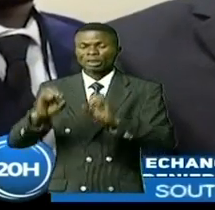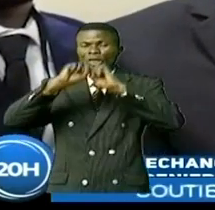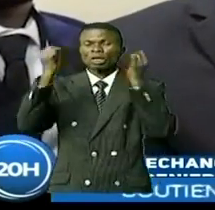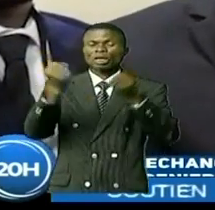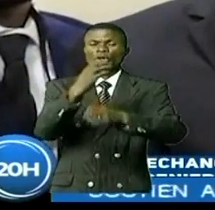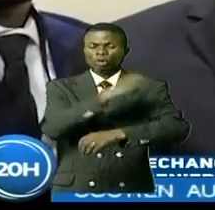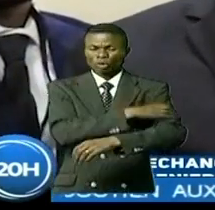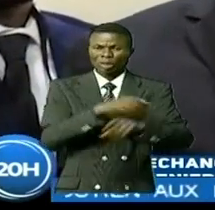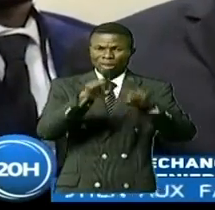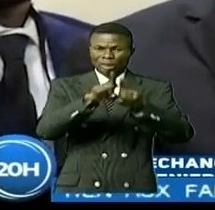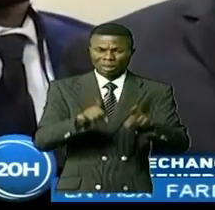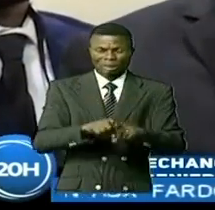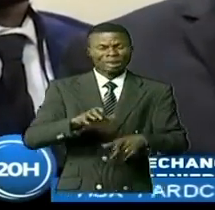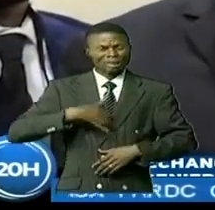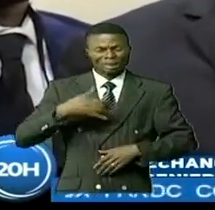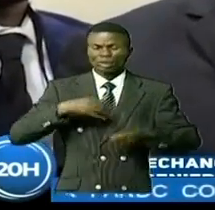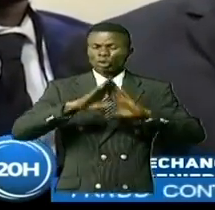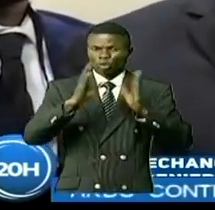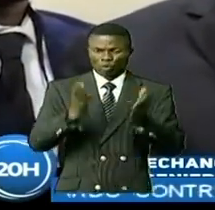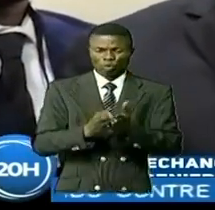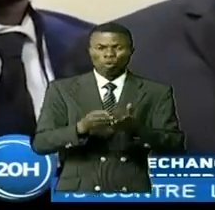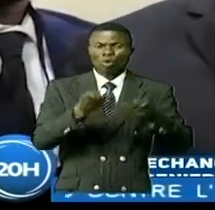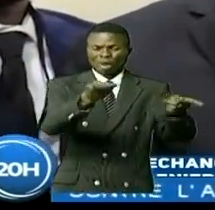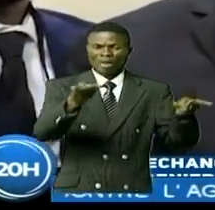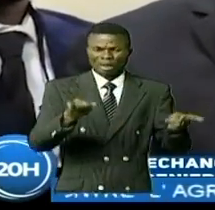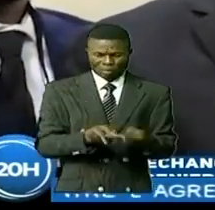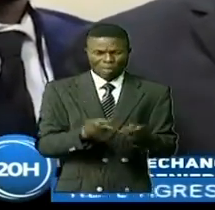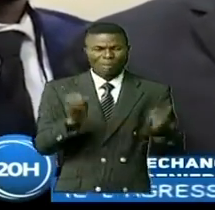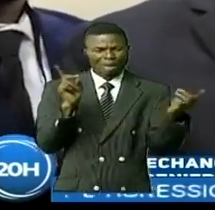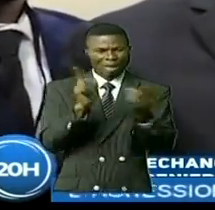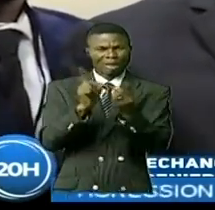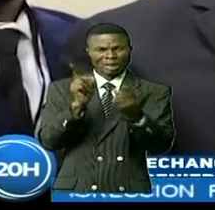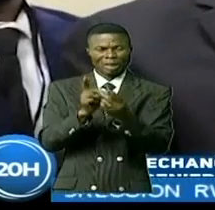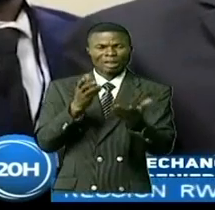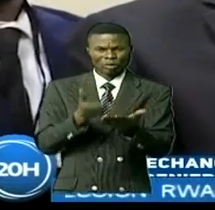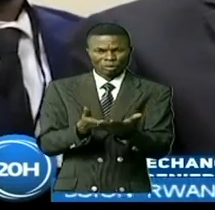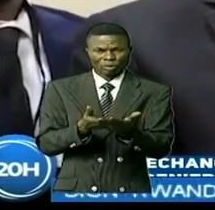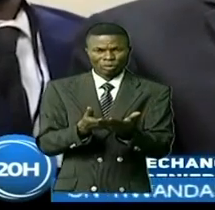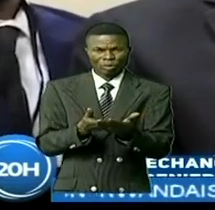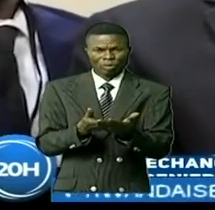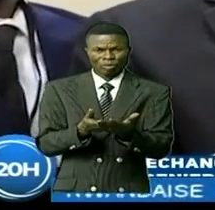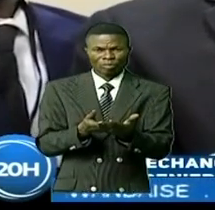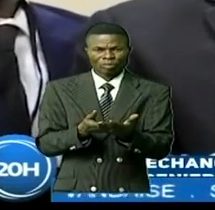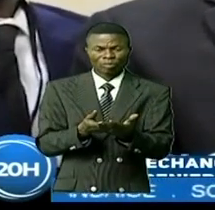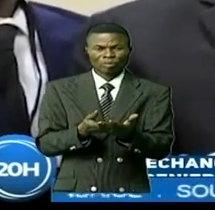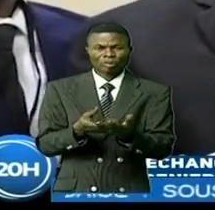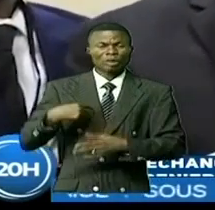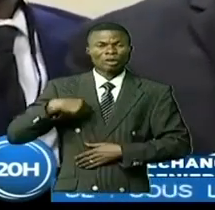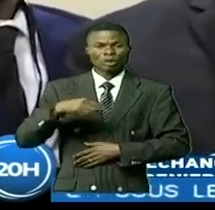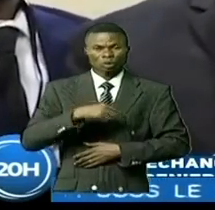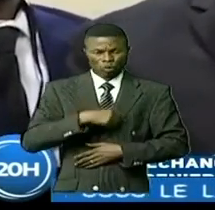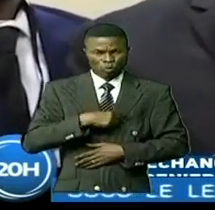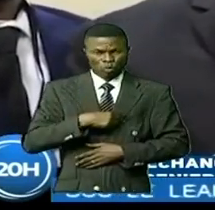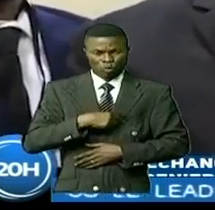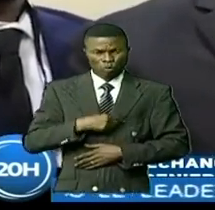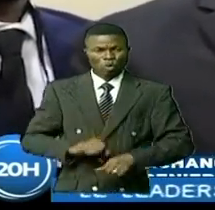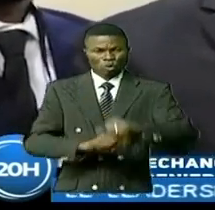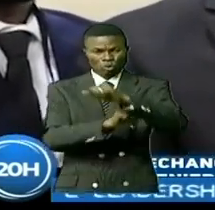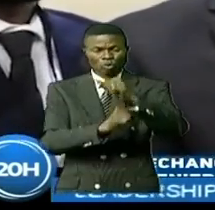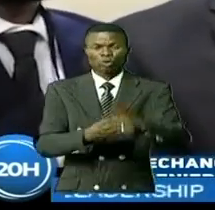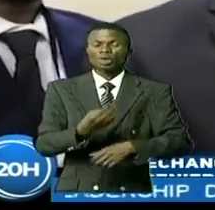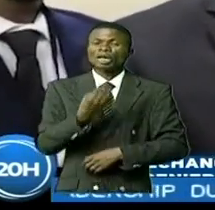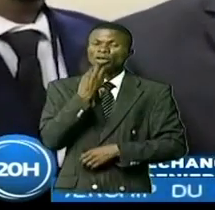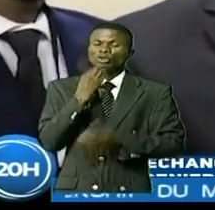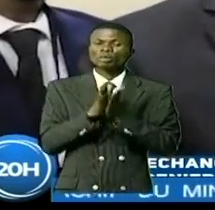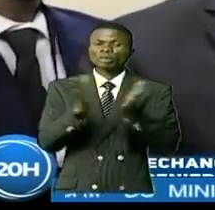avons ressenti tous besoin d'un cadre de concertation. Donc, nous sommes à l'IGF aujourd'hui.